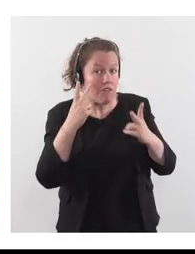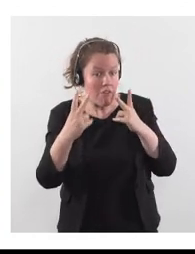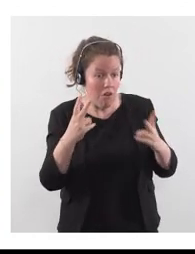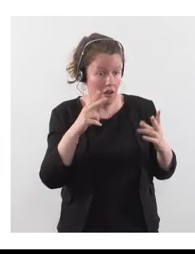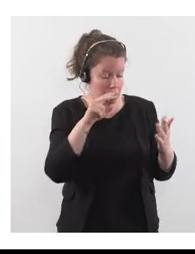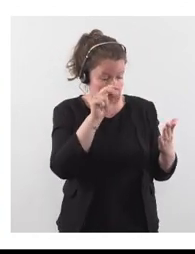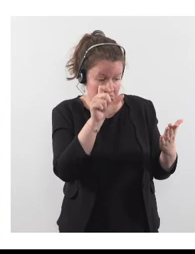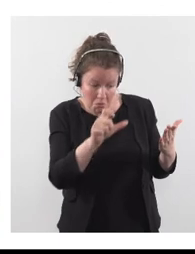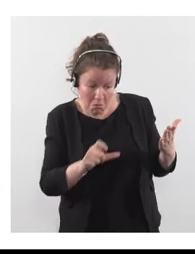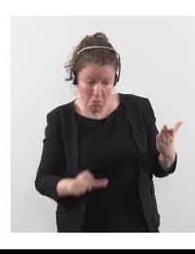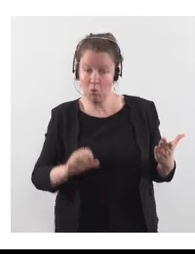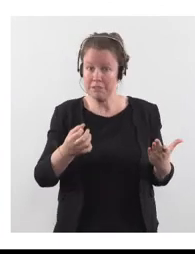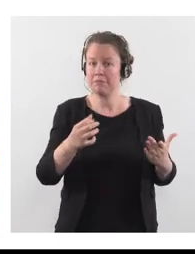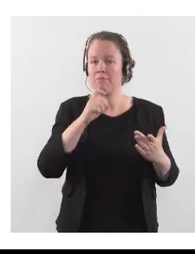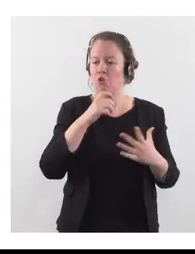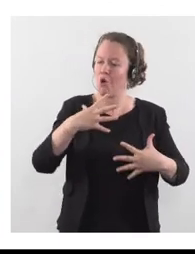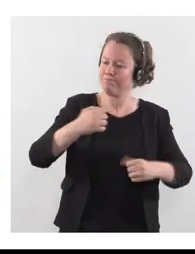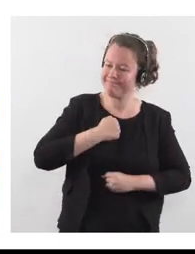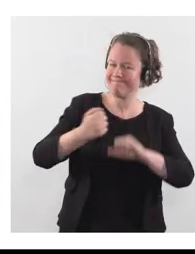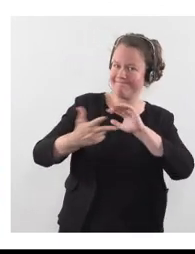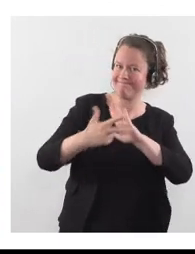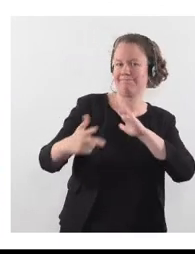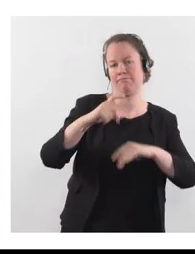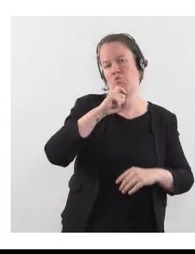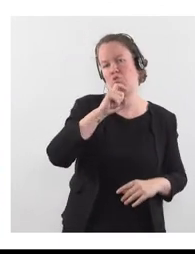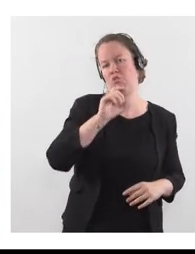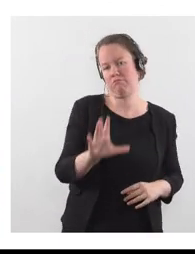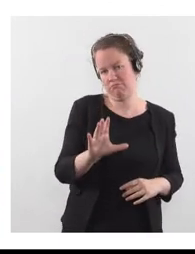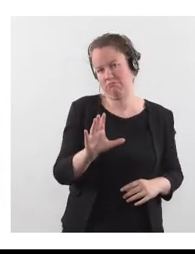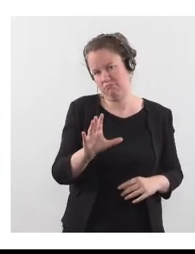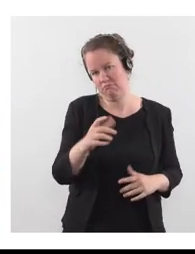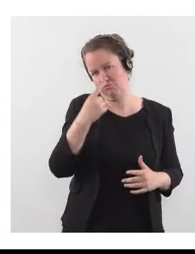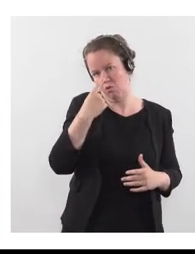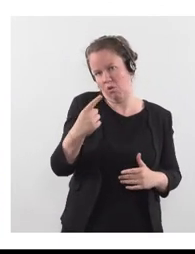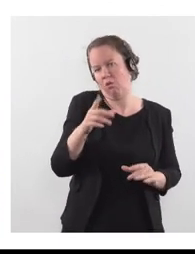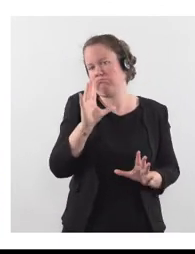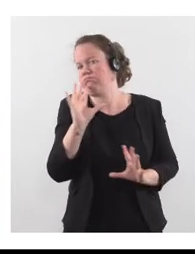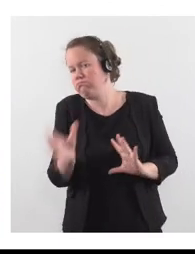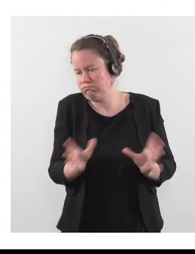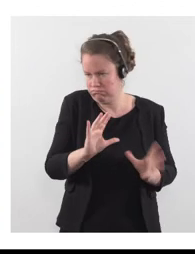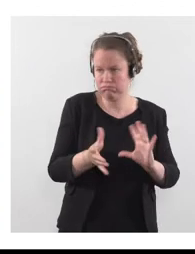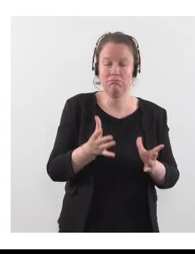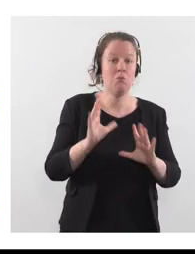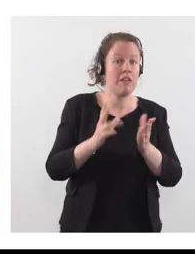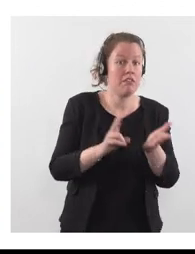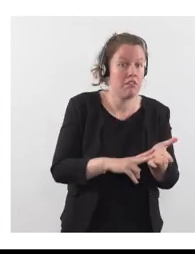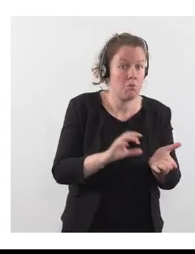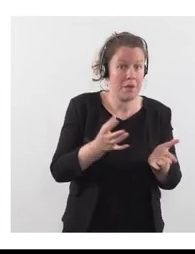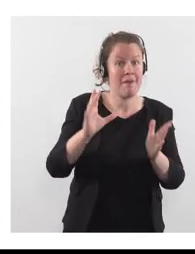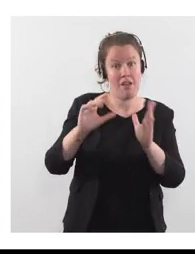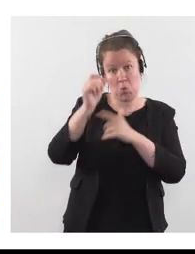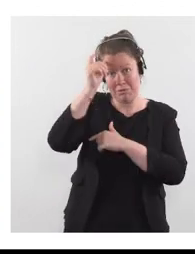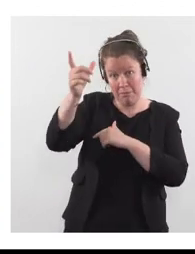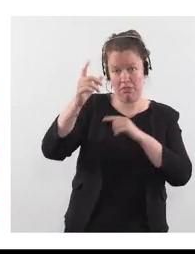adopté. Donc je ne dis pas que ce n'est pas une réalité, bien entendu, mais simplement que pour l'instant, le concept n'est pas